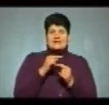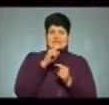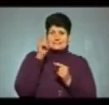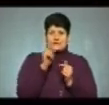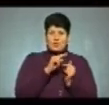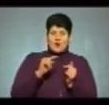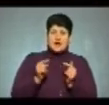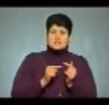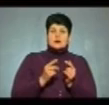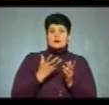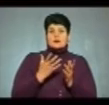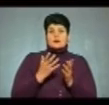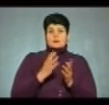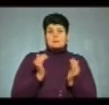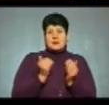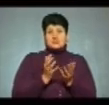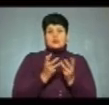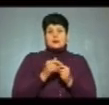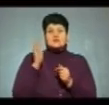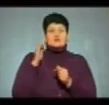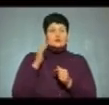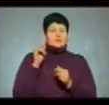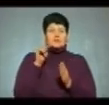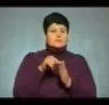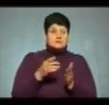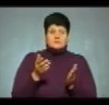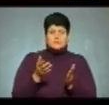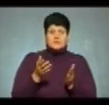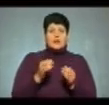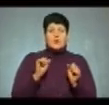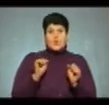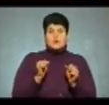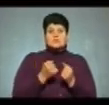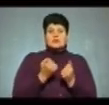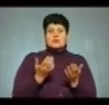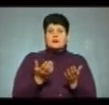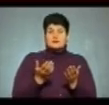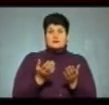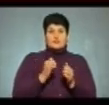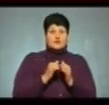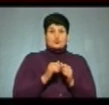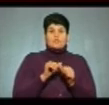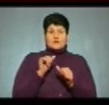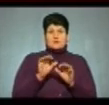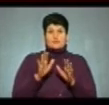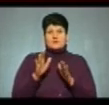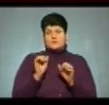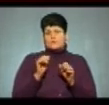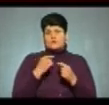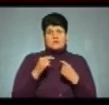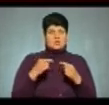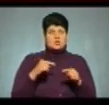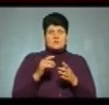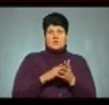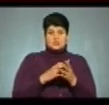Зменшується циркуляція, відповідно, проходить менша кількість води, і вона остигає походу. Розумію, в кожному окремому випадку може бути інша причина, тому